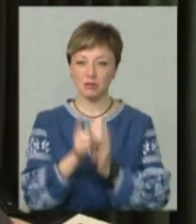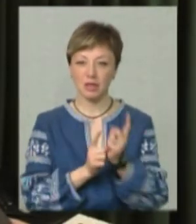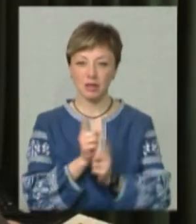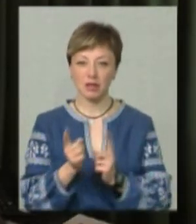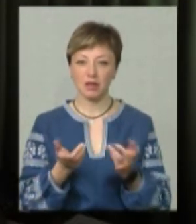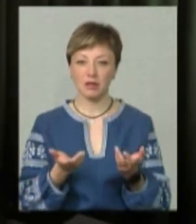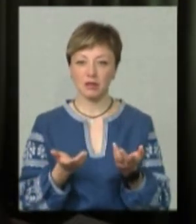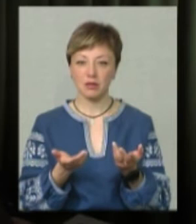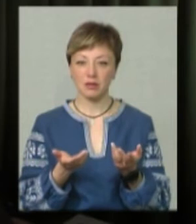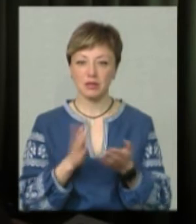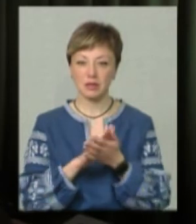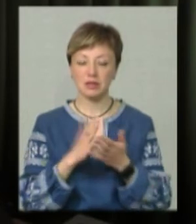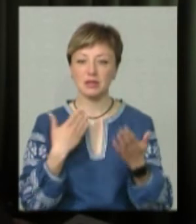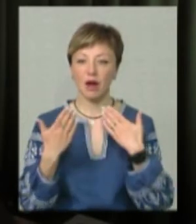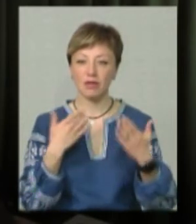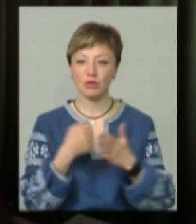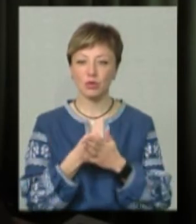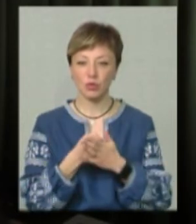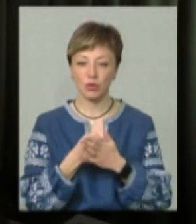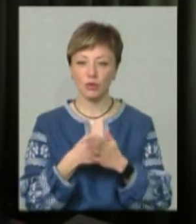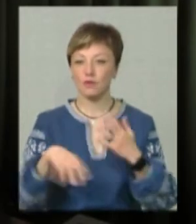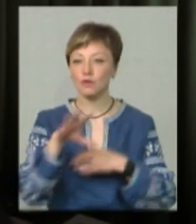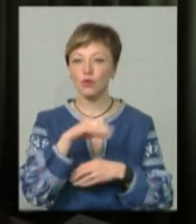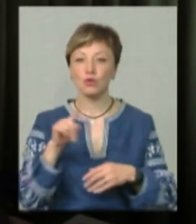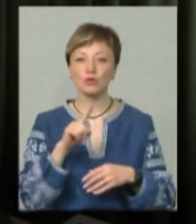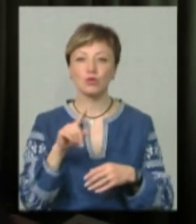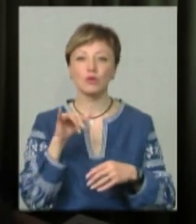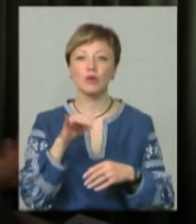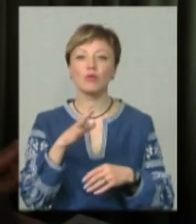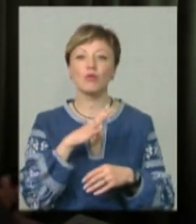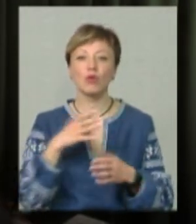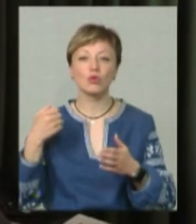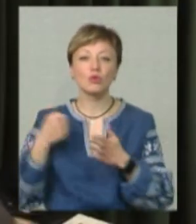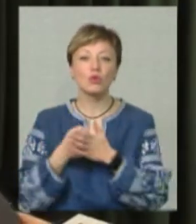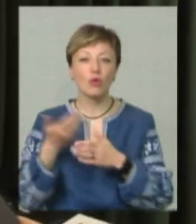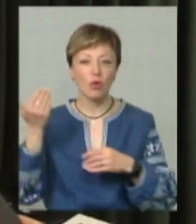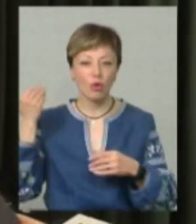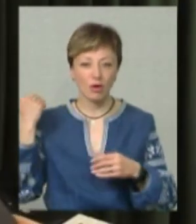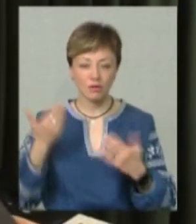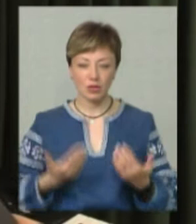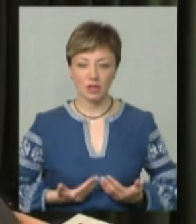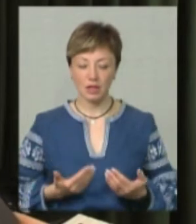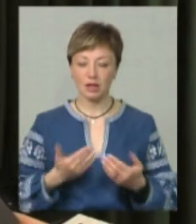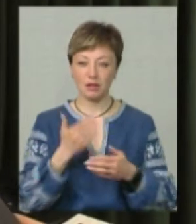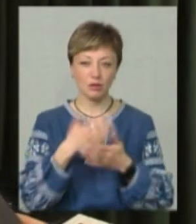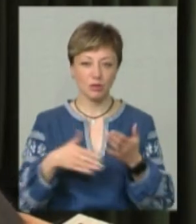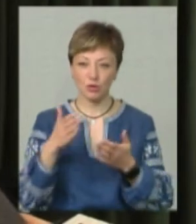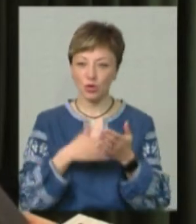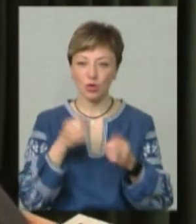Змінило ставлення до всього того, що в тебе було до в твоєму житті.